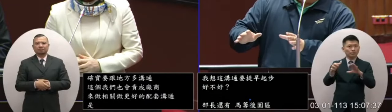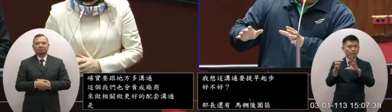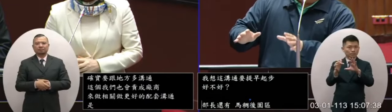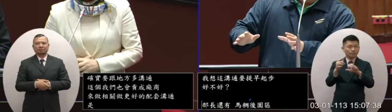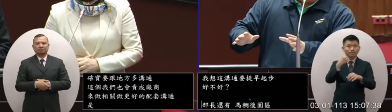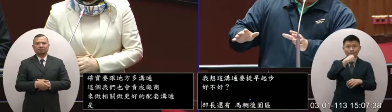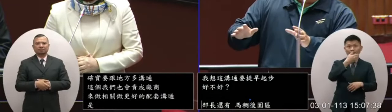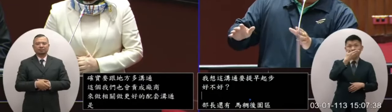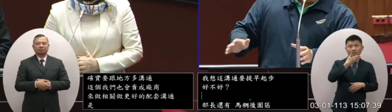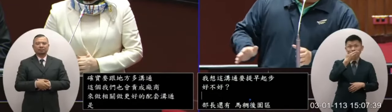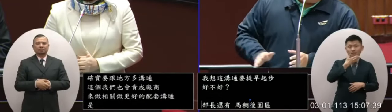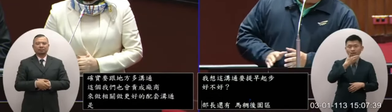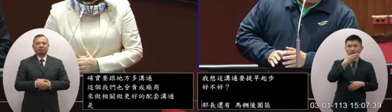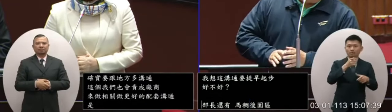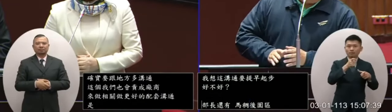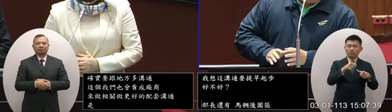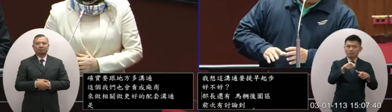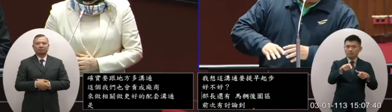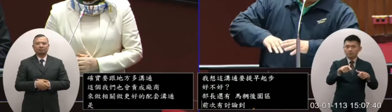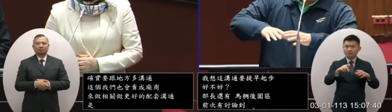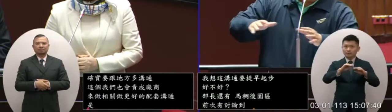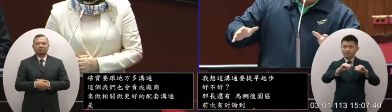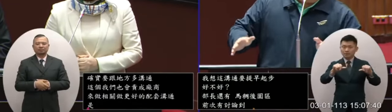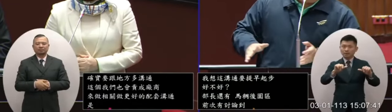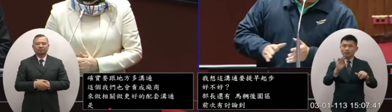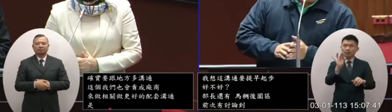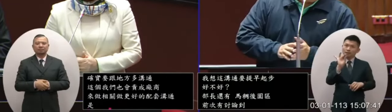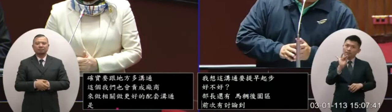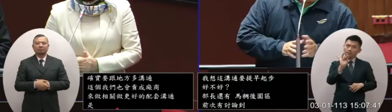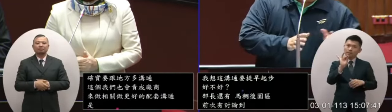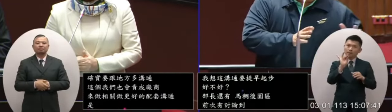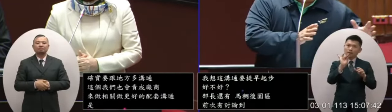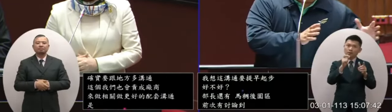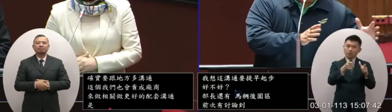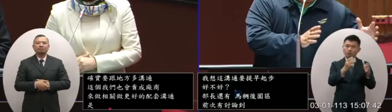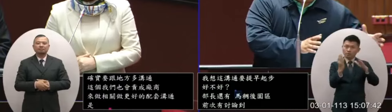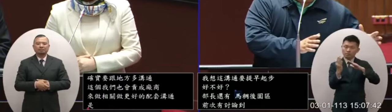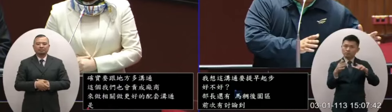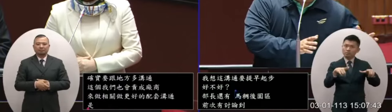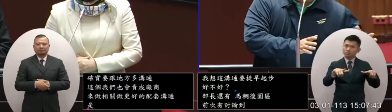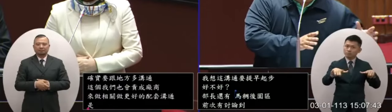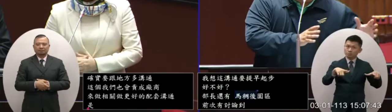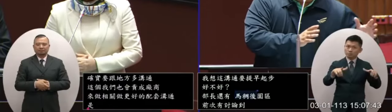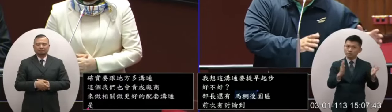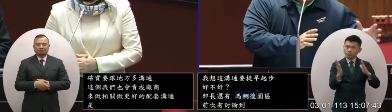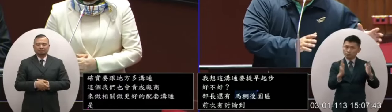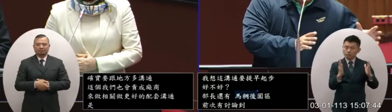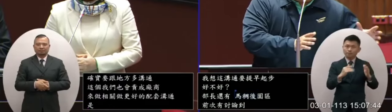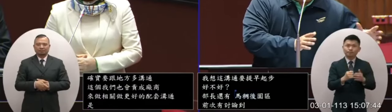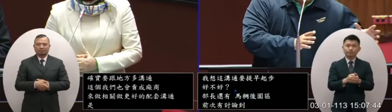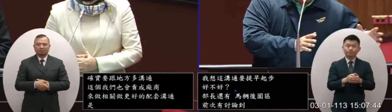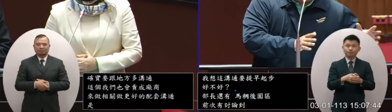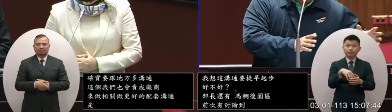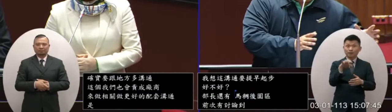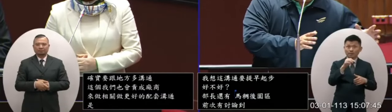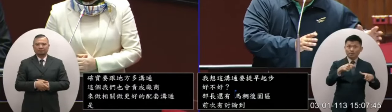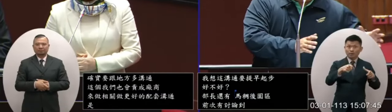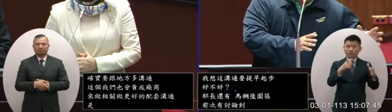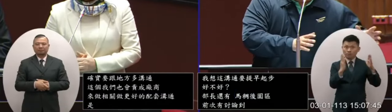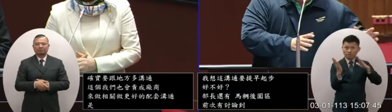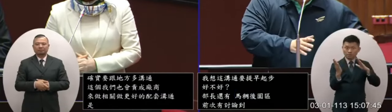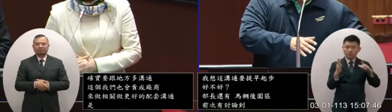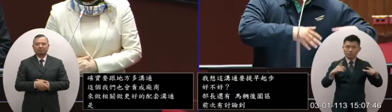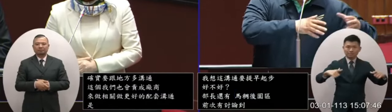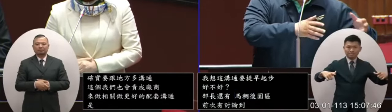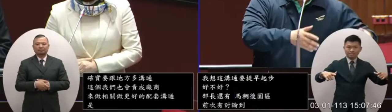台糖的部分它大概有100多公顷，哦，它的产业园区开发起来，台糖分配100多公顷，这